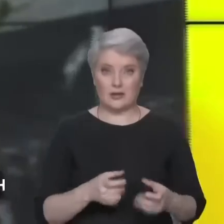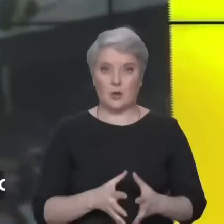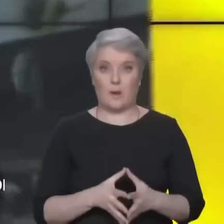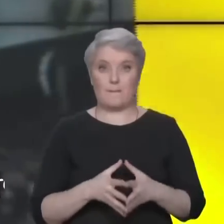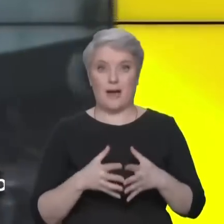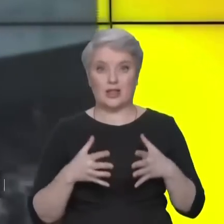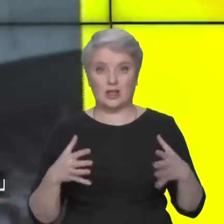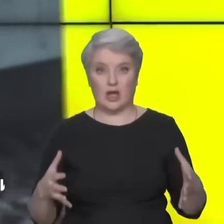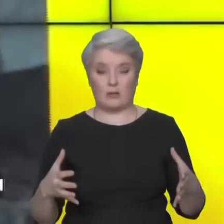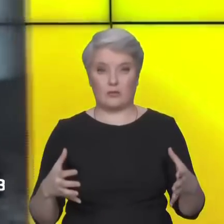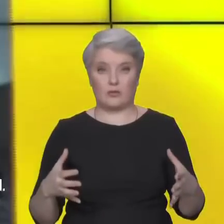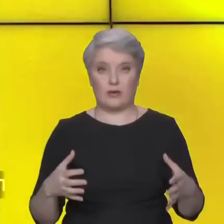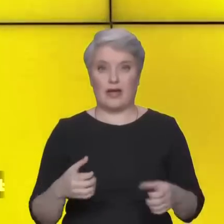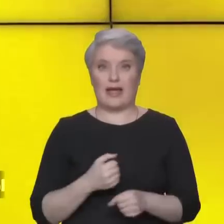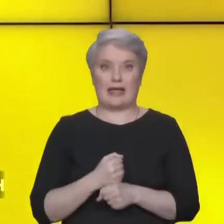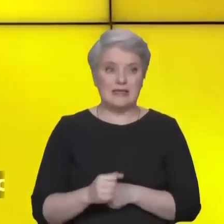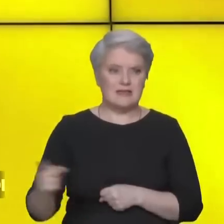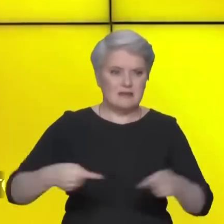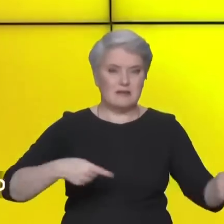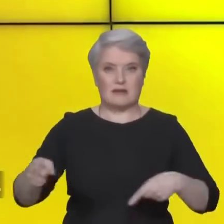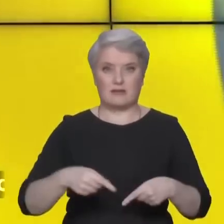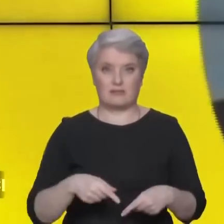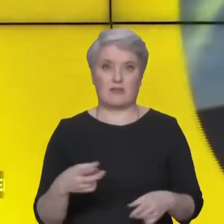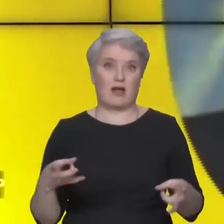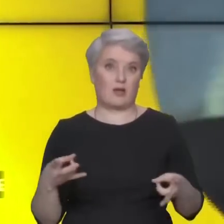масштабну, загальну, репресивному форматі, то їм треба